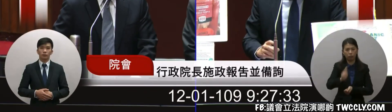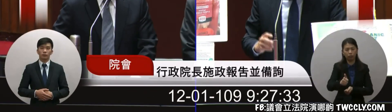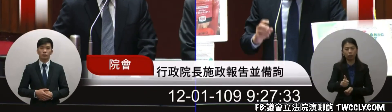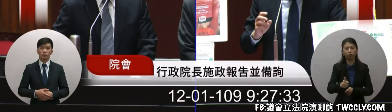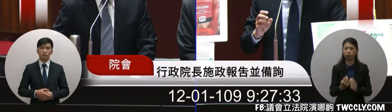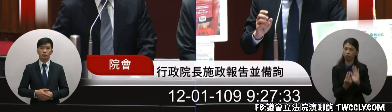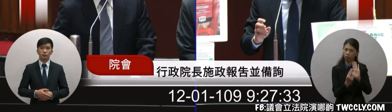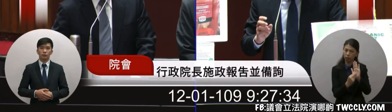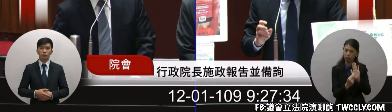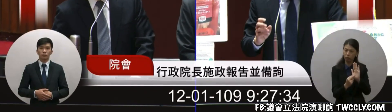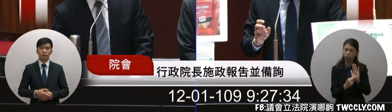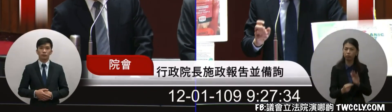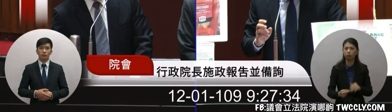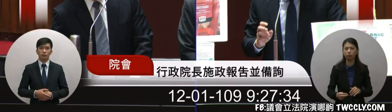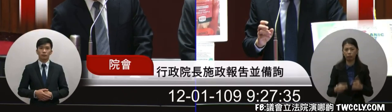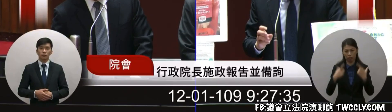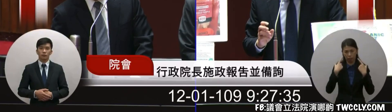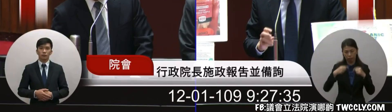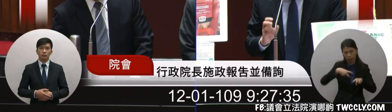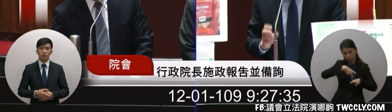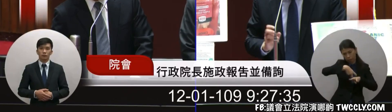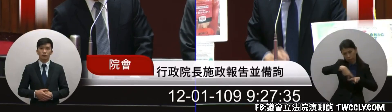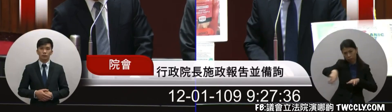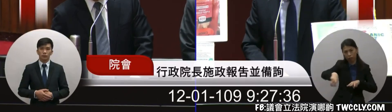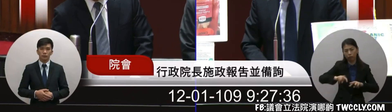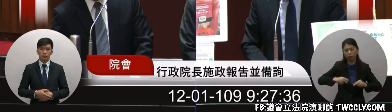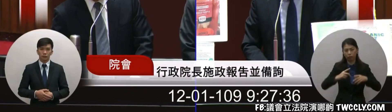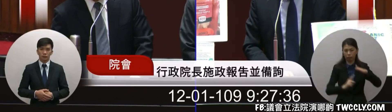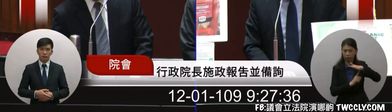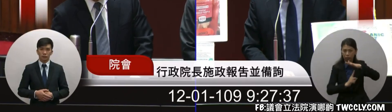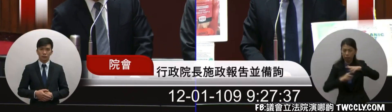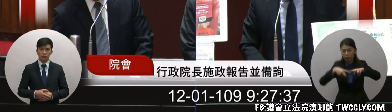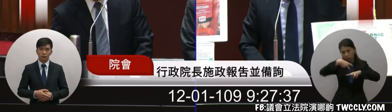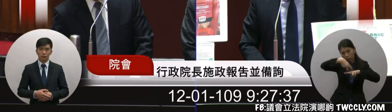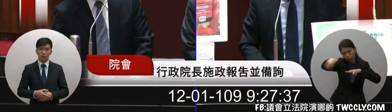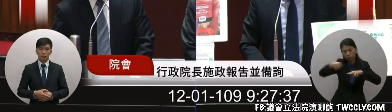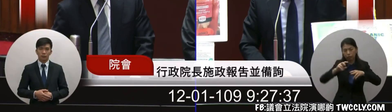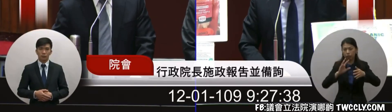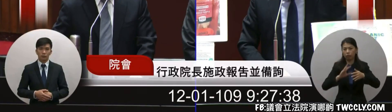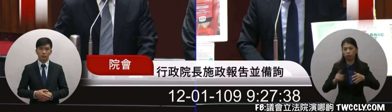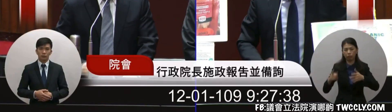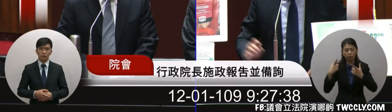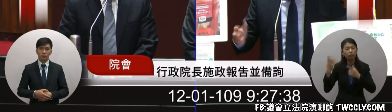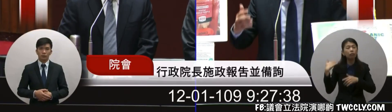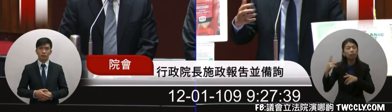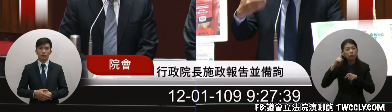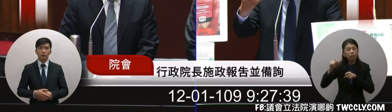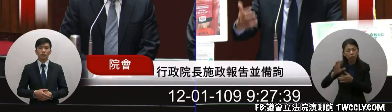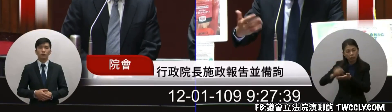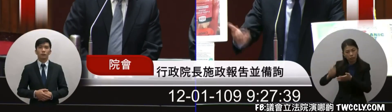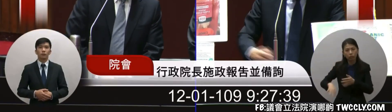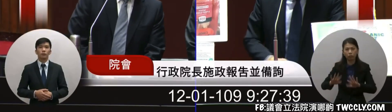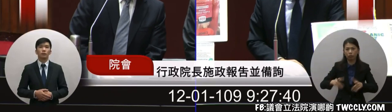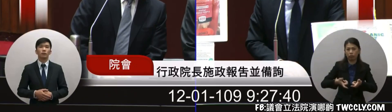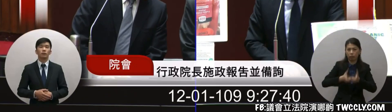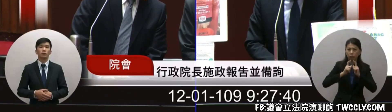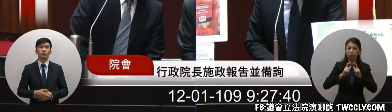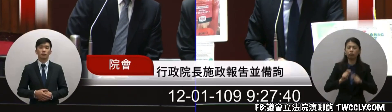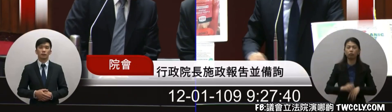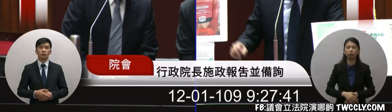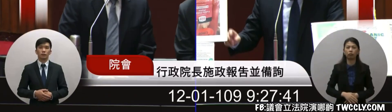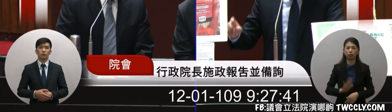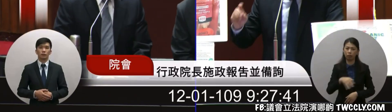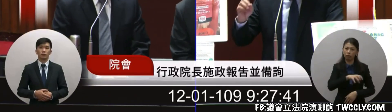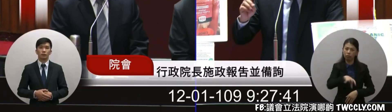已经说就是把取消了铁路立体化自偿率的这件事情，可是这件事情是这样子目前你知道地方反映上来的问题